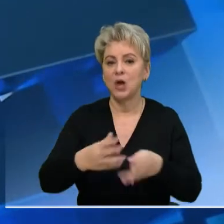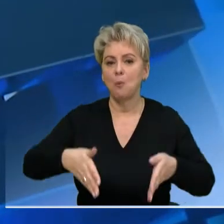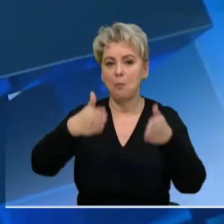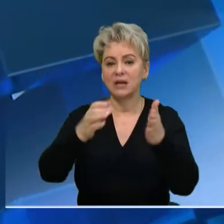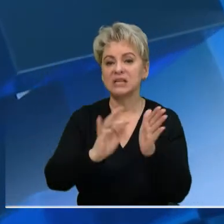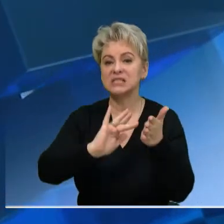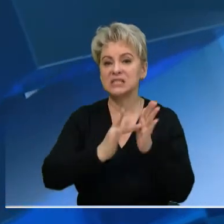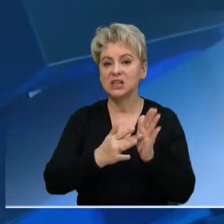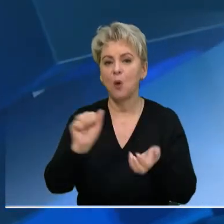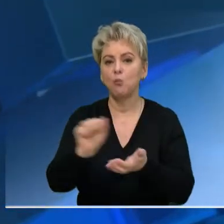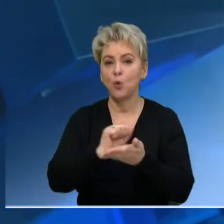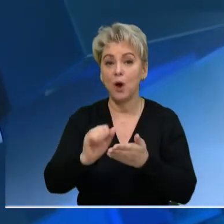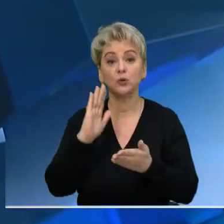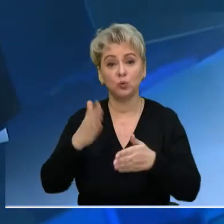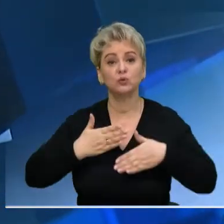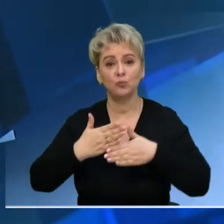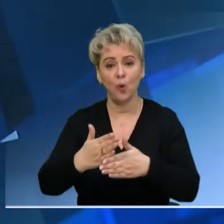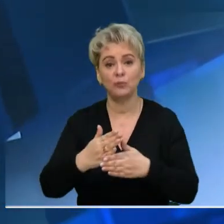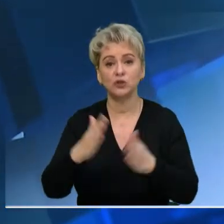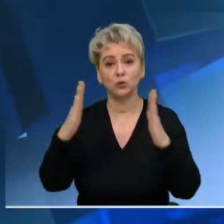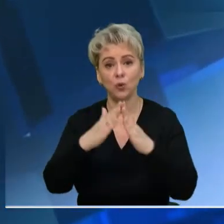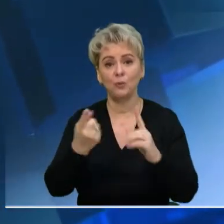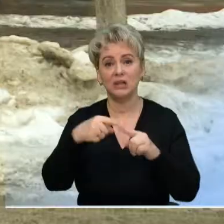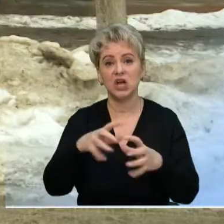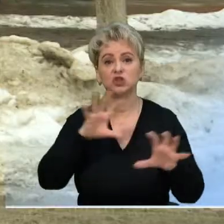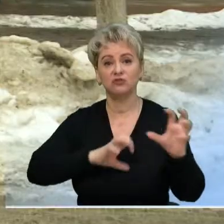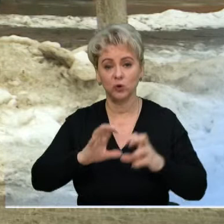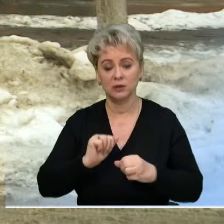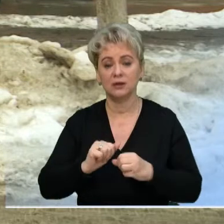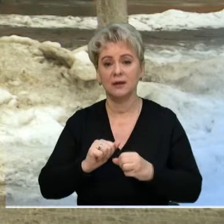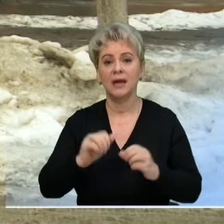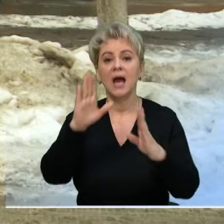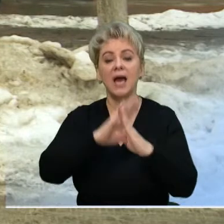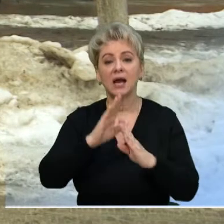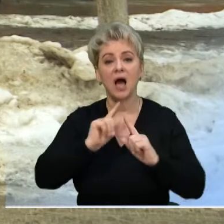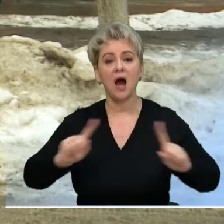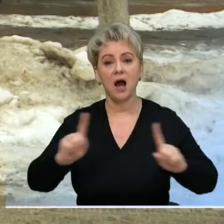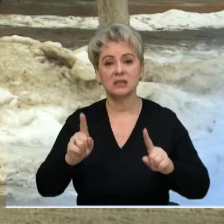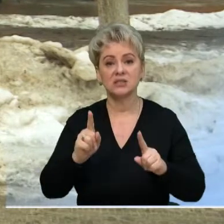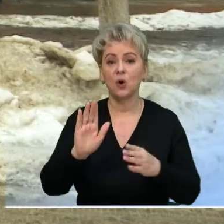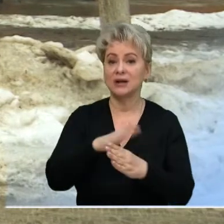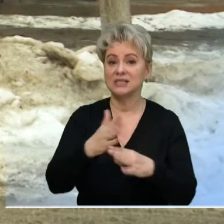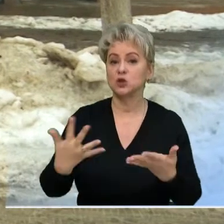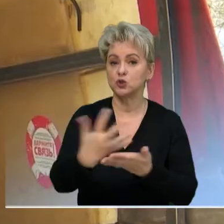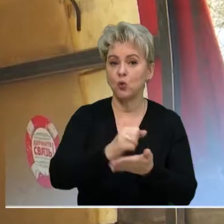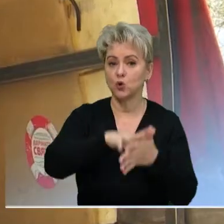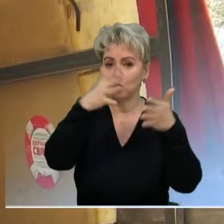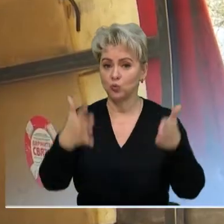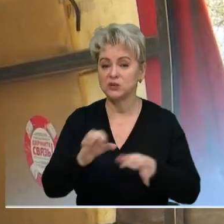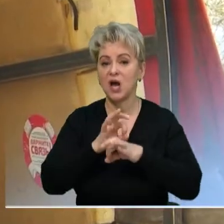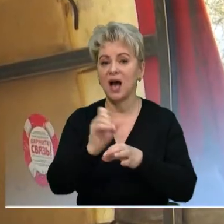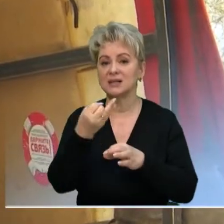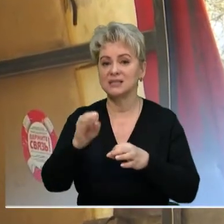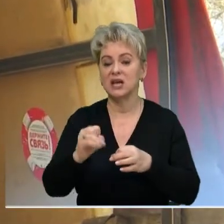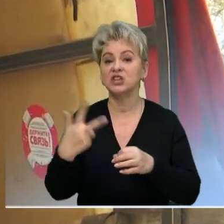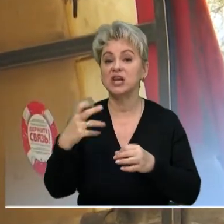банок, стекла и макулатуры пойдут на помощь приюту для животных. Экологическая акция по раздельному сбору мусора проходит в Аксае